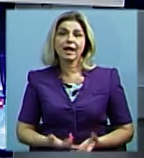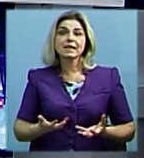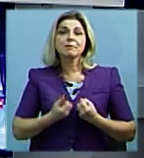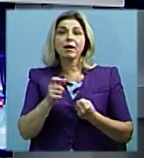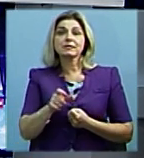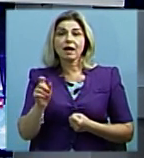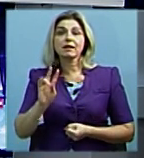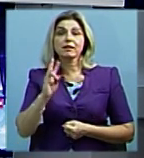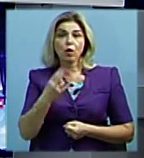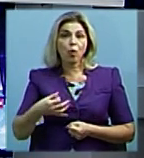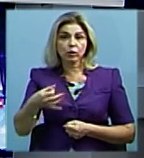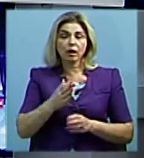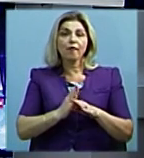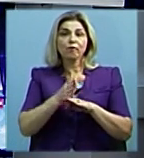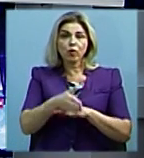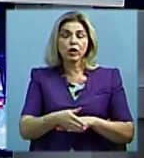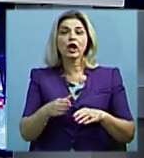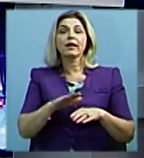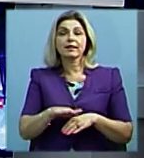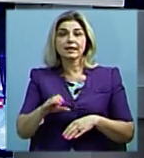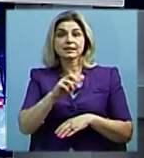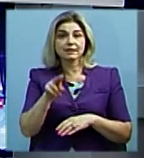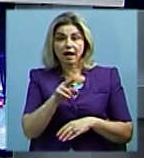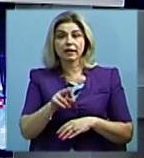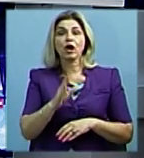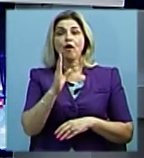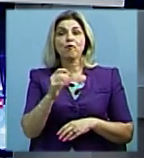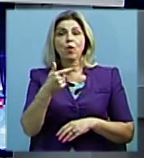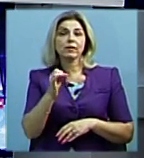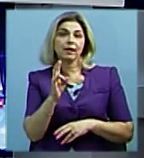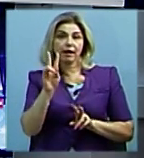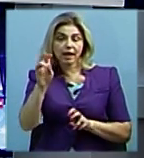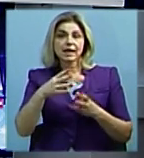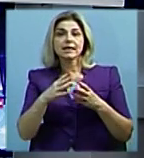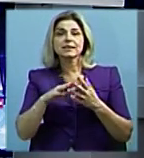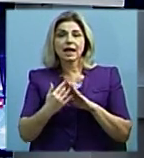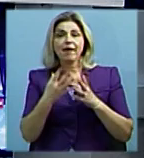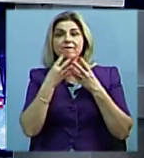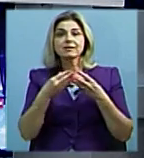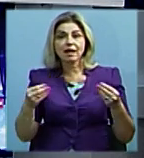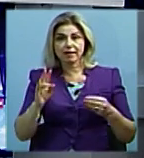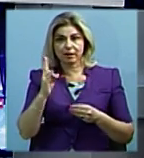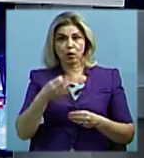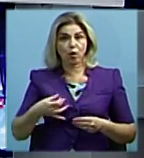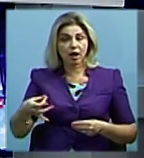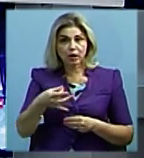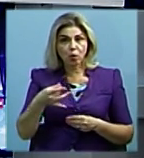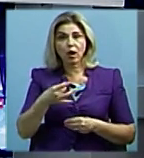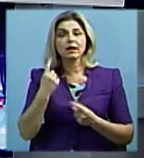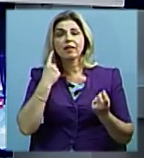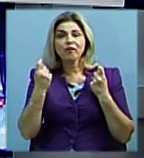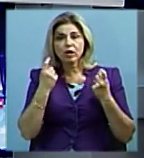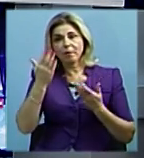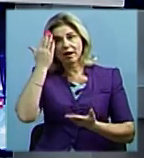Рятувальники Миколаївщини завітали до дошкільного навчального закладу «Вогник», що в селі Весняно Миколаївського району, із